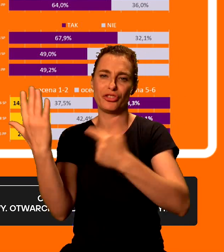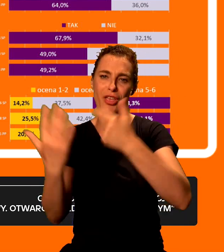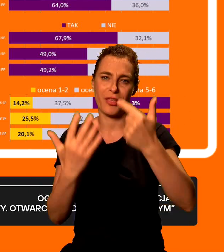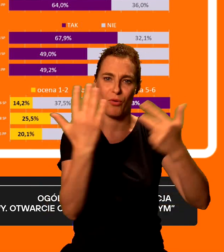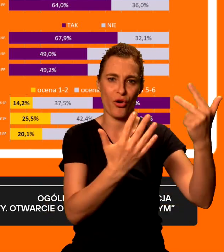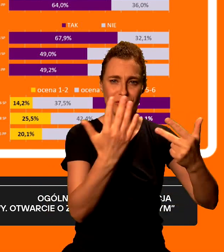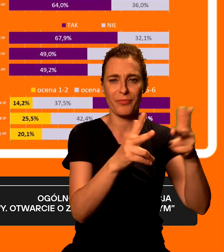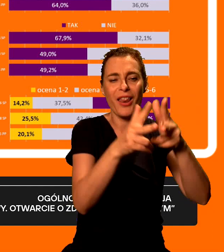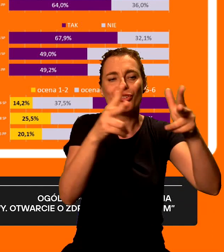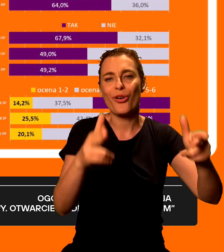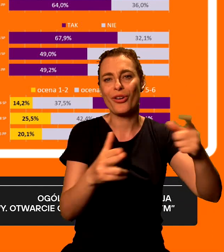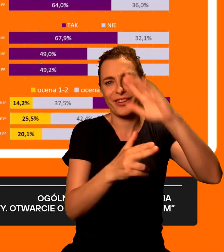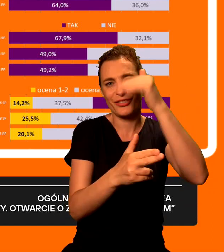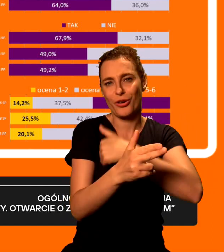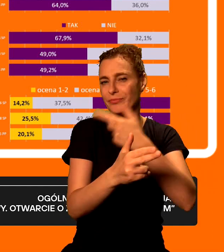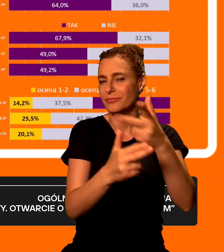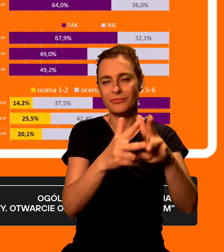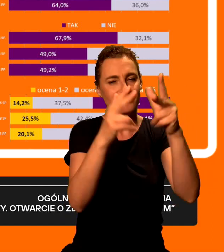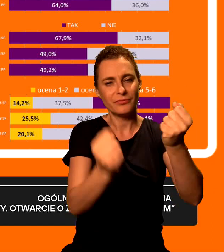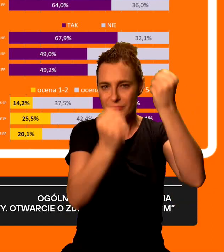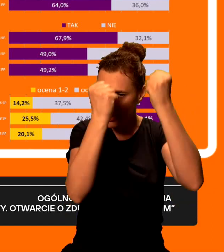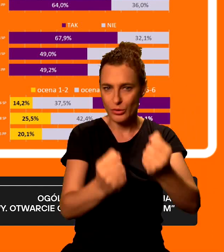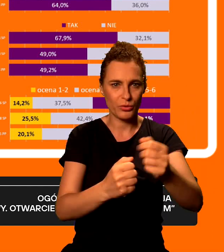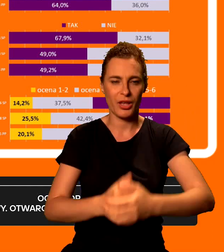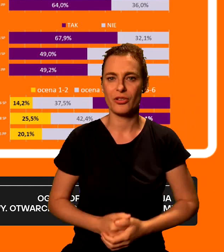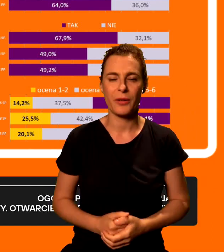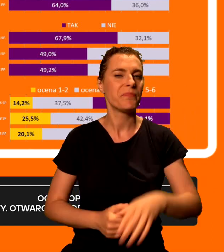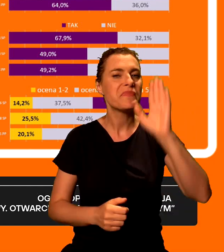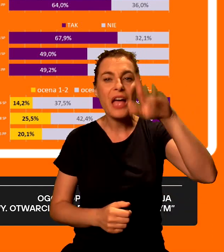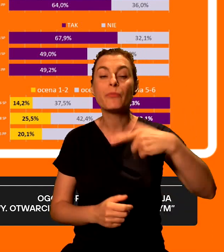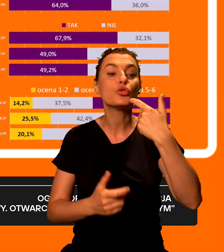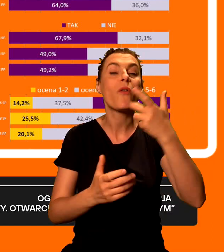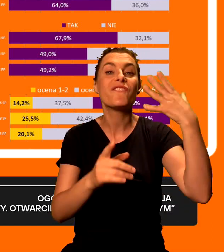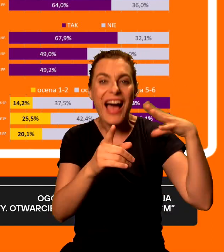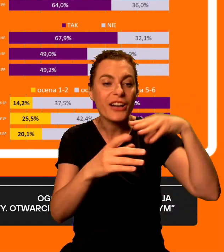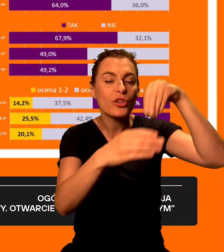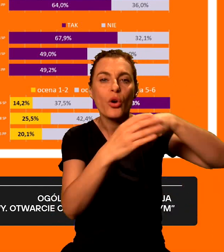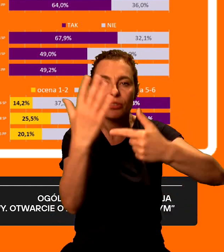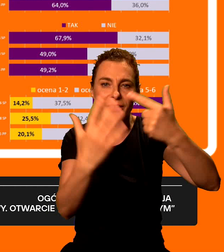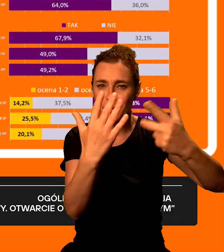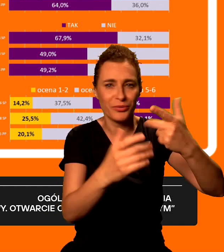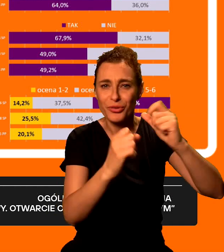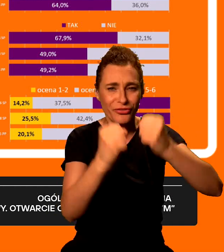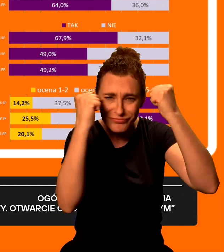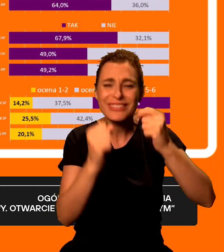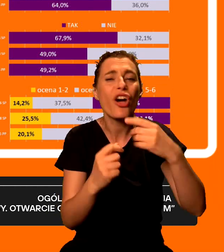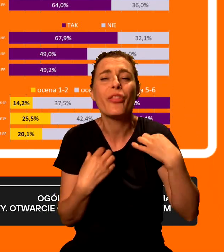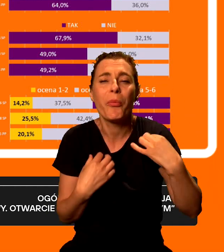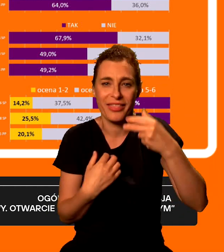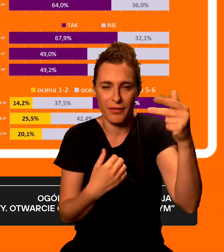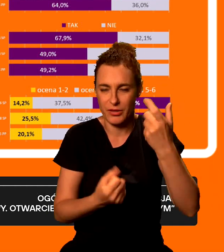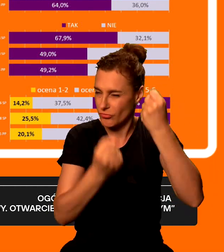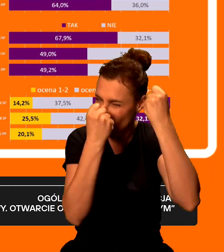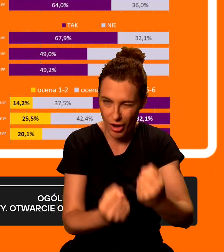Ale to jest najtrudniejszy rocznik, prawda? To jest najtrudniejszy przedział. I jakby tam w ogóle z tym, żeby coś było warto, jest ciężko.